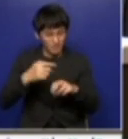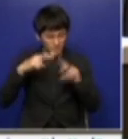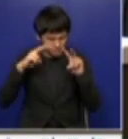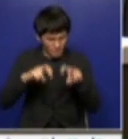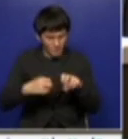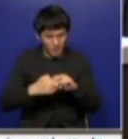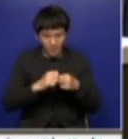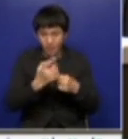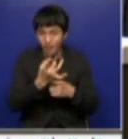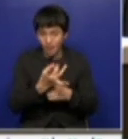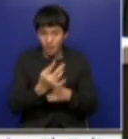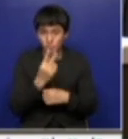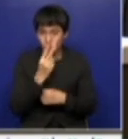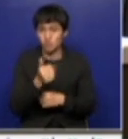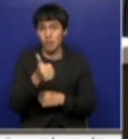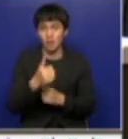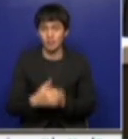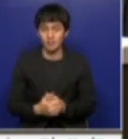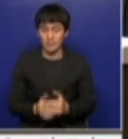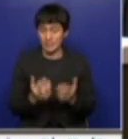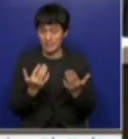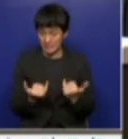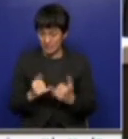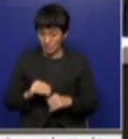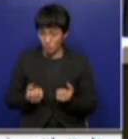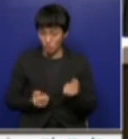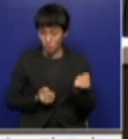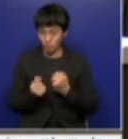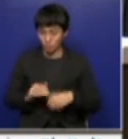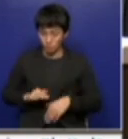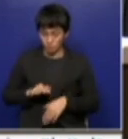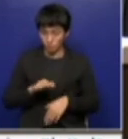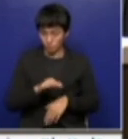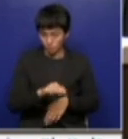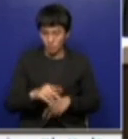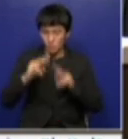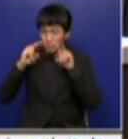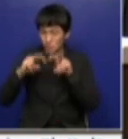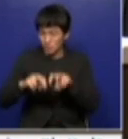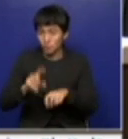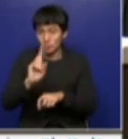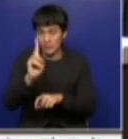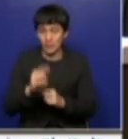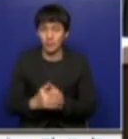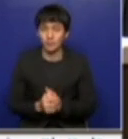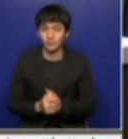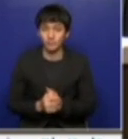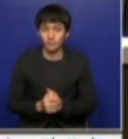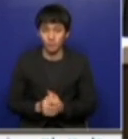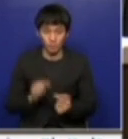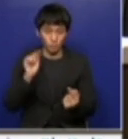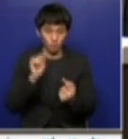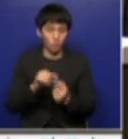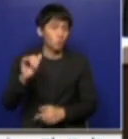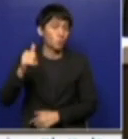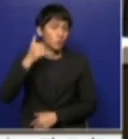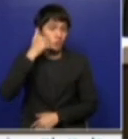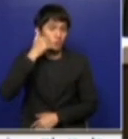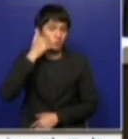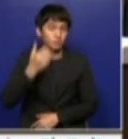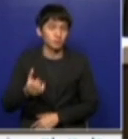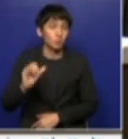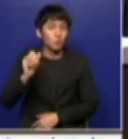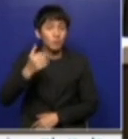ครั้งนี้ไม่ยากครับเหตุการณ์เกิดขึ้นเรียบร้อยแล้วเนี่ยพิสูจน์เรื่องของการใช้วิทยุสื่อสารของ